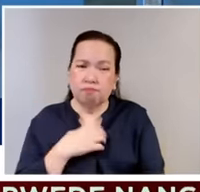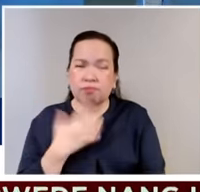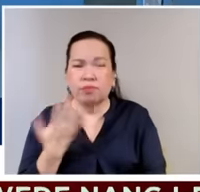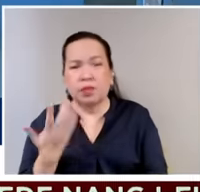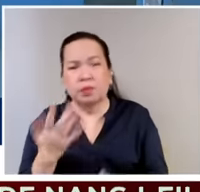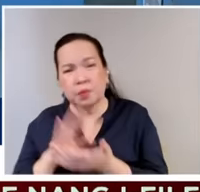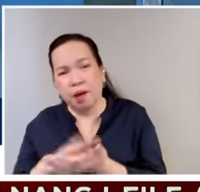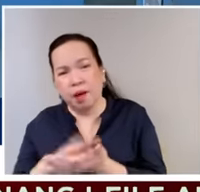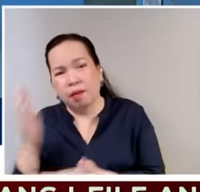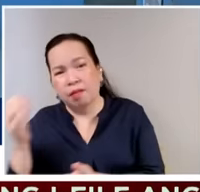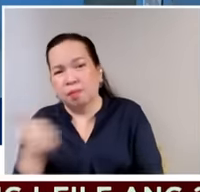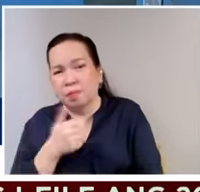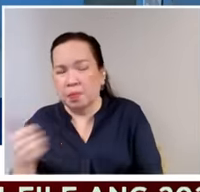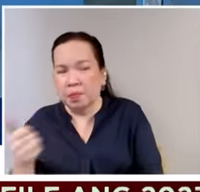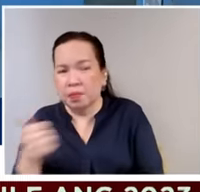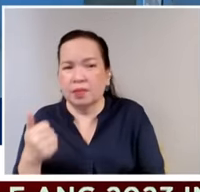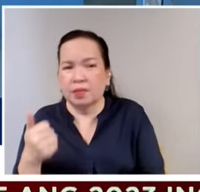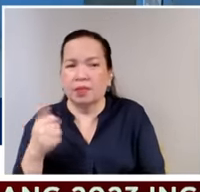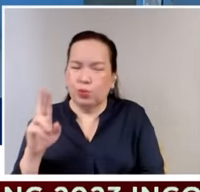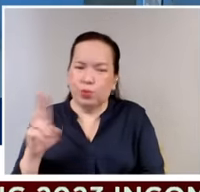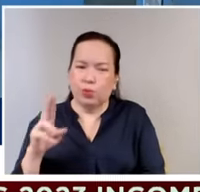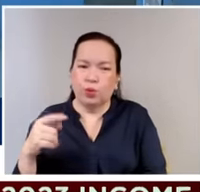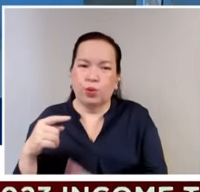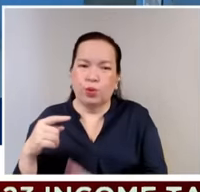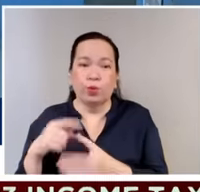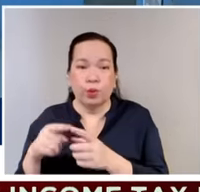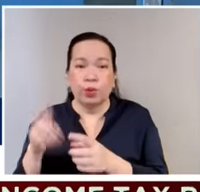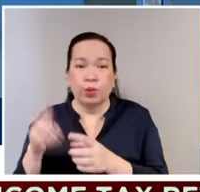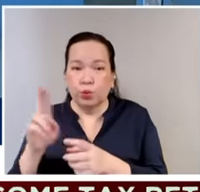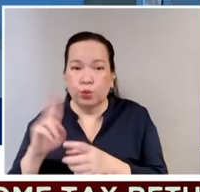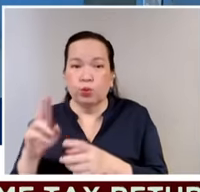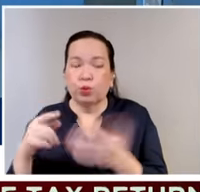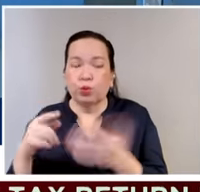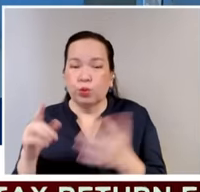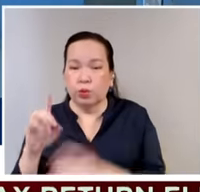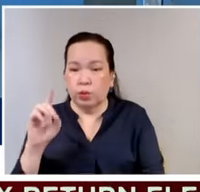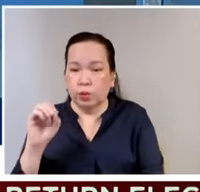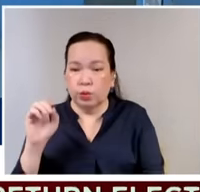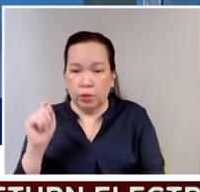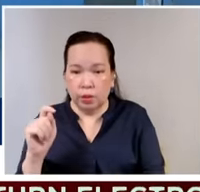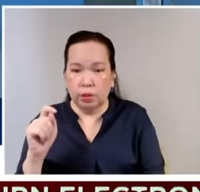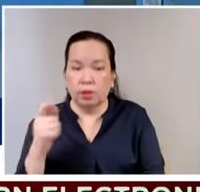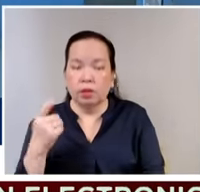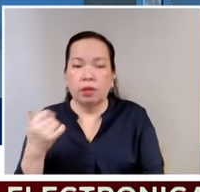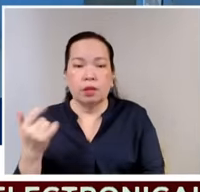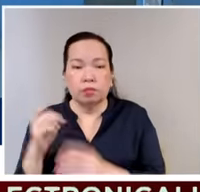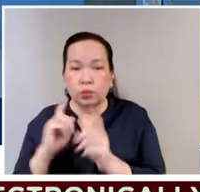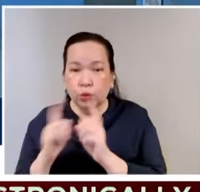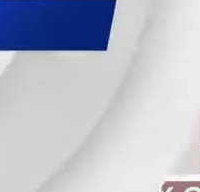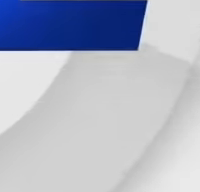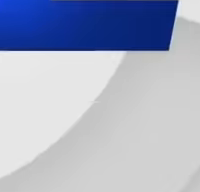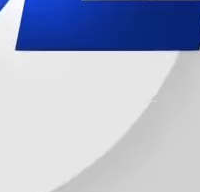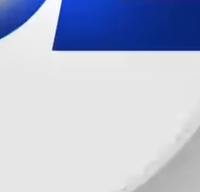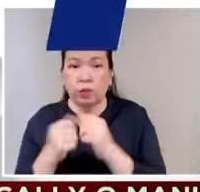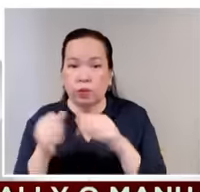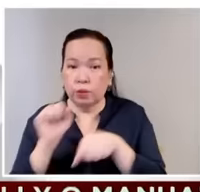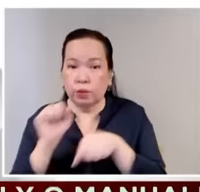mga kawani ng PNR na maapektuhan ng pagsasara ng train line.